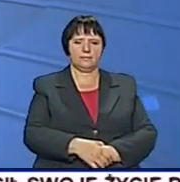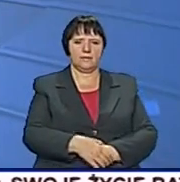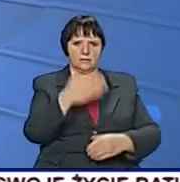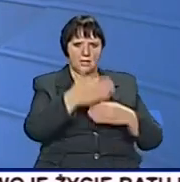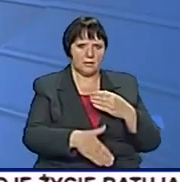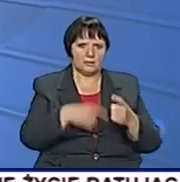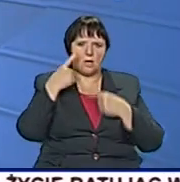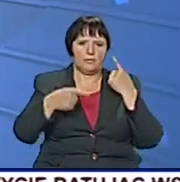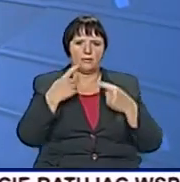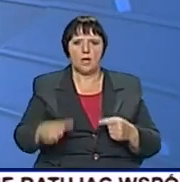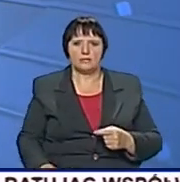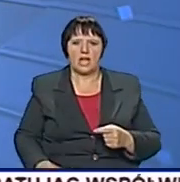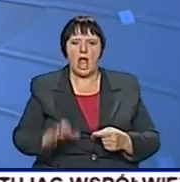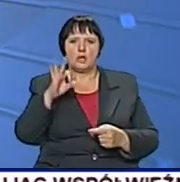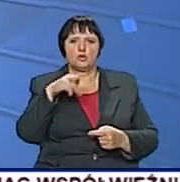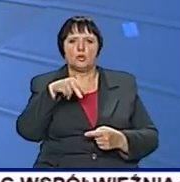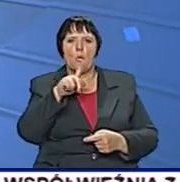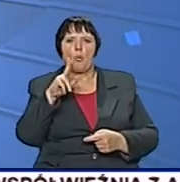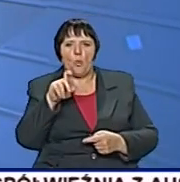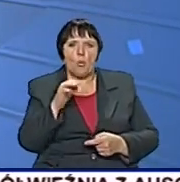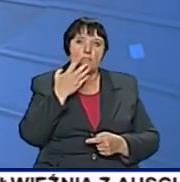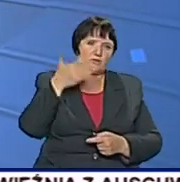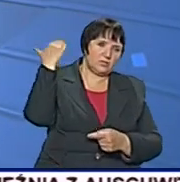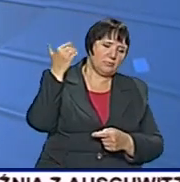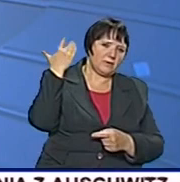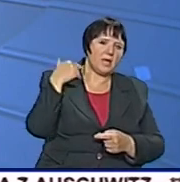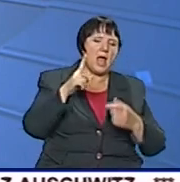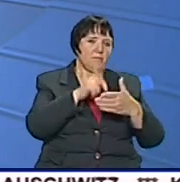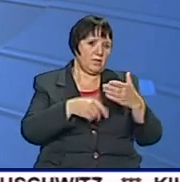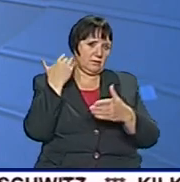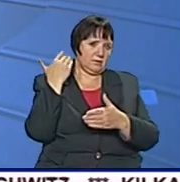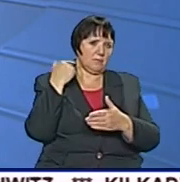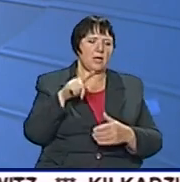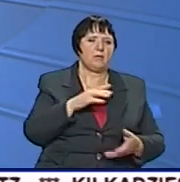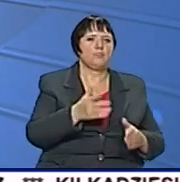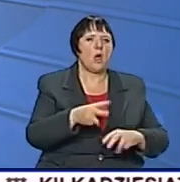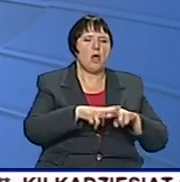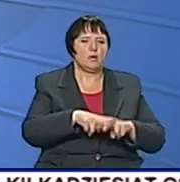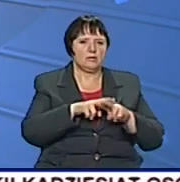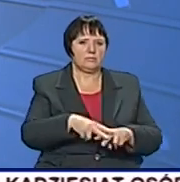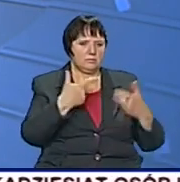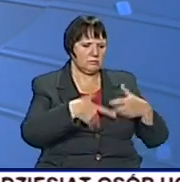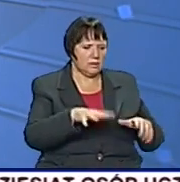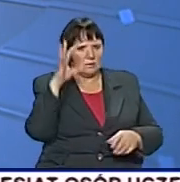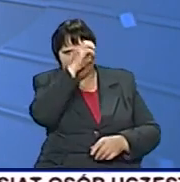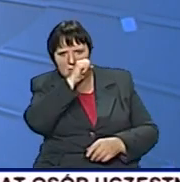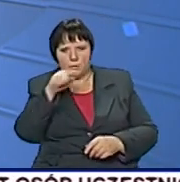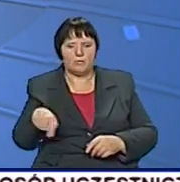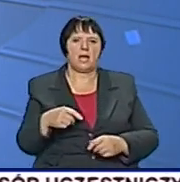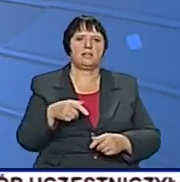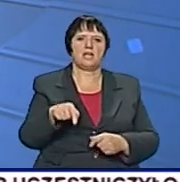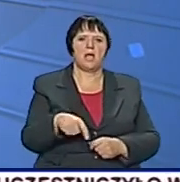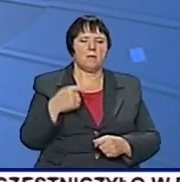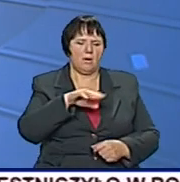A na koniec opowieść o psie Sułku. Mówiliśmy już o nim w naszych serwisach miesiąc temu, gdy trafił pod opiekę Fundacji Niechciane i Zapomniane. Pies był w